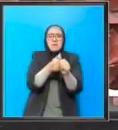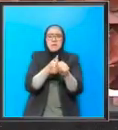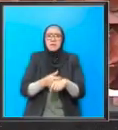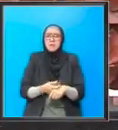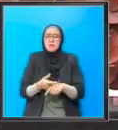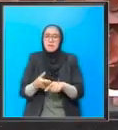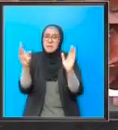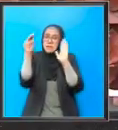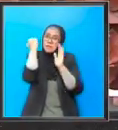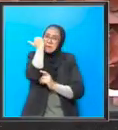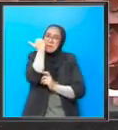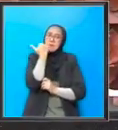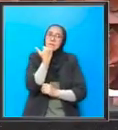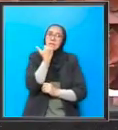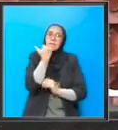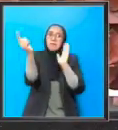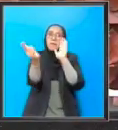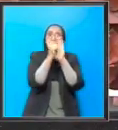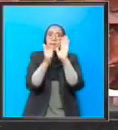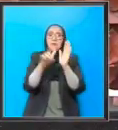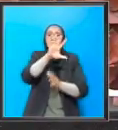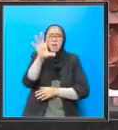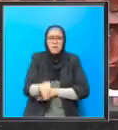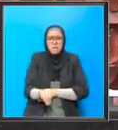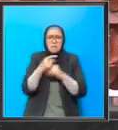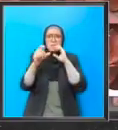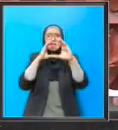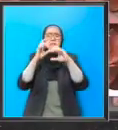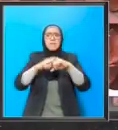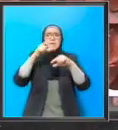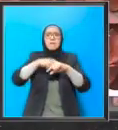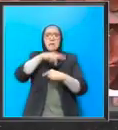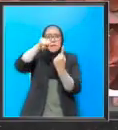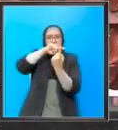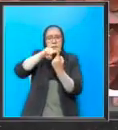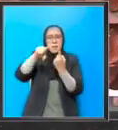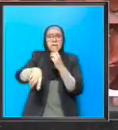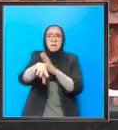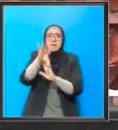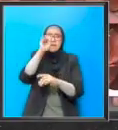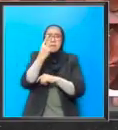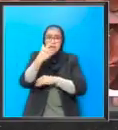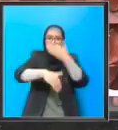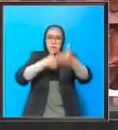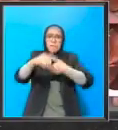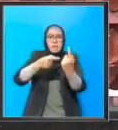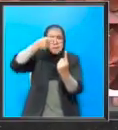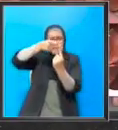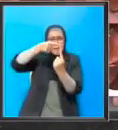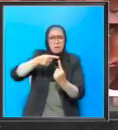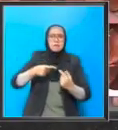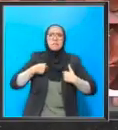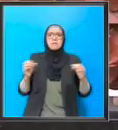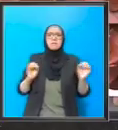Mahkamah pelembagaan Desa setrika mengatakan apabila terdapat sesuatu presiden yang spesifik Saya tidak mempunyai kuasa